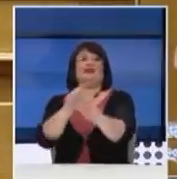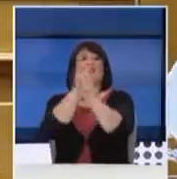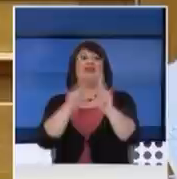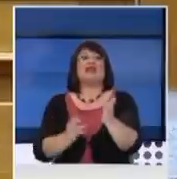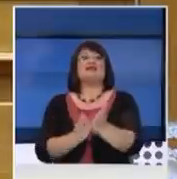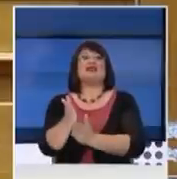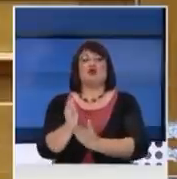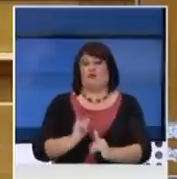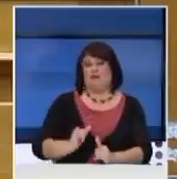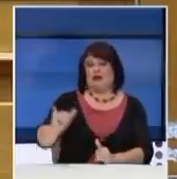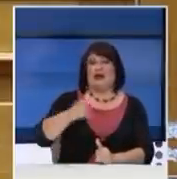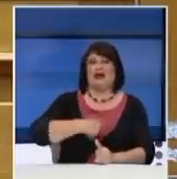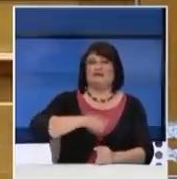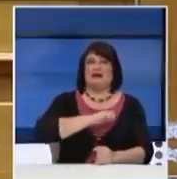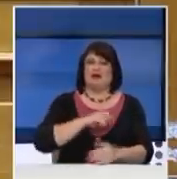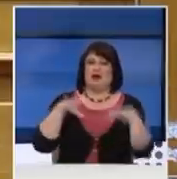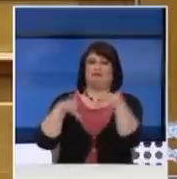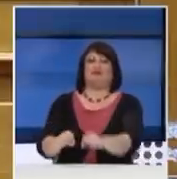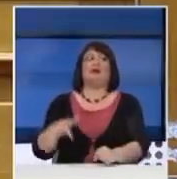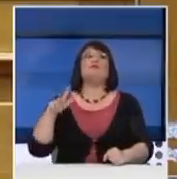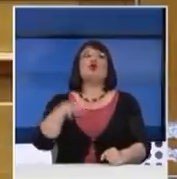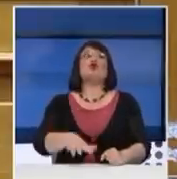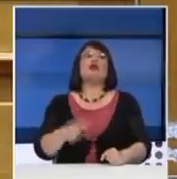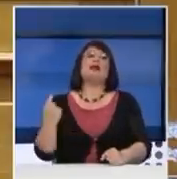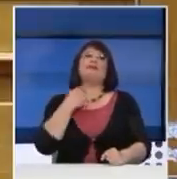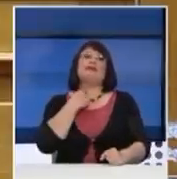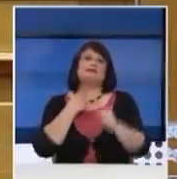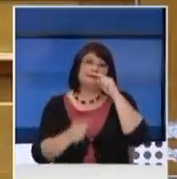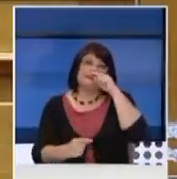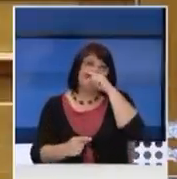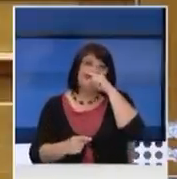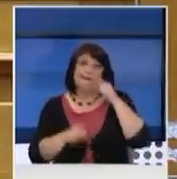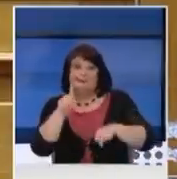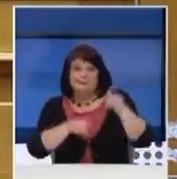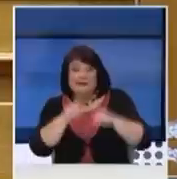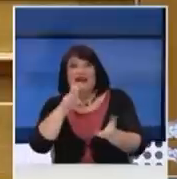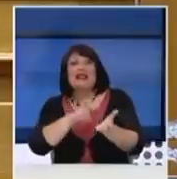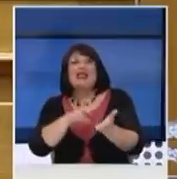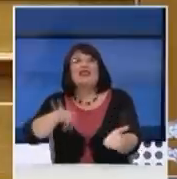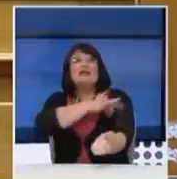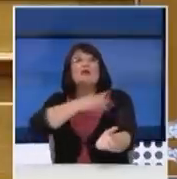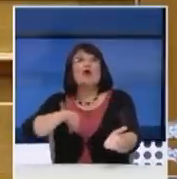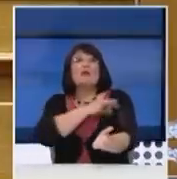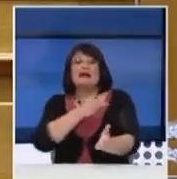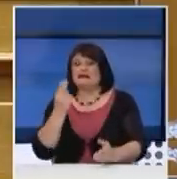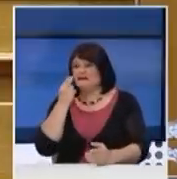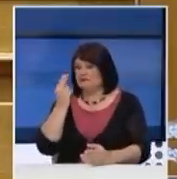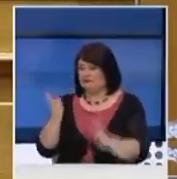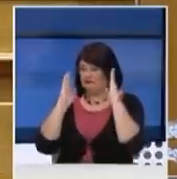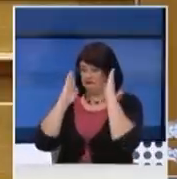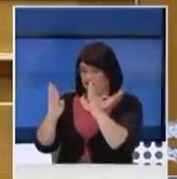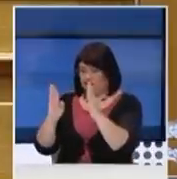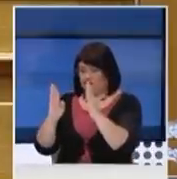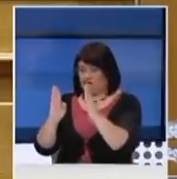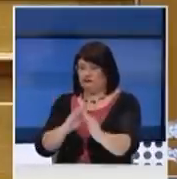δίκαιο. Έχετε διεθνολόγους, οι οποίοι βέβαια έχουν πολλές φορές πρεσβειοπικούς φακούς και βλέπουν μόνο τη μία πλευρά. Δεν βλέπουν την άλλη πλευρά.